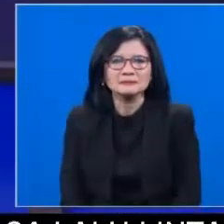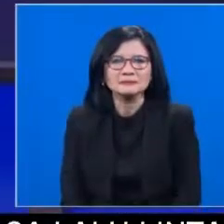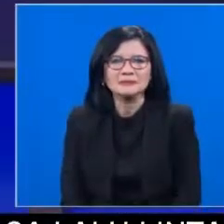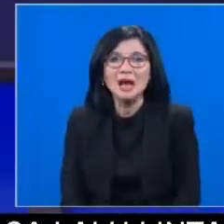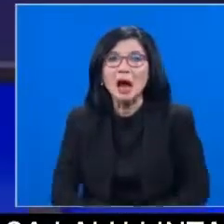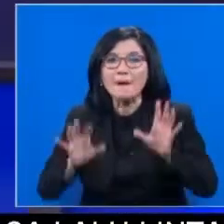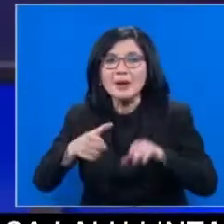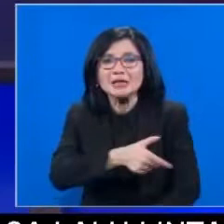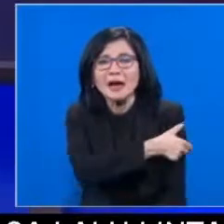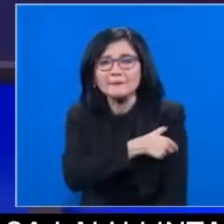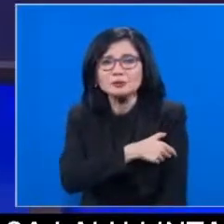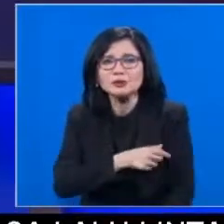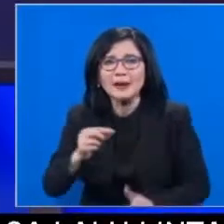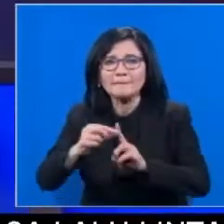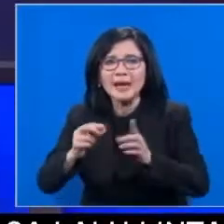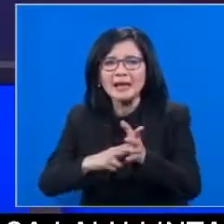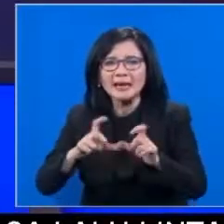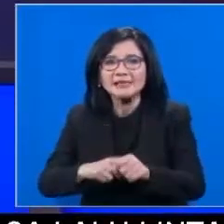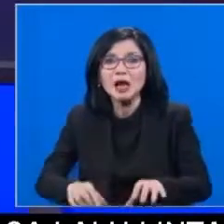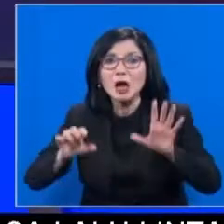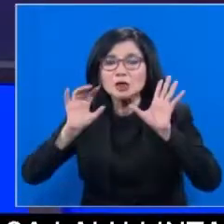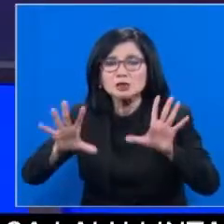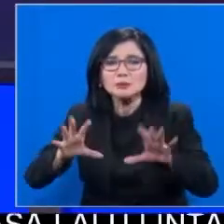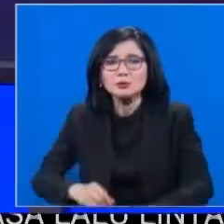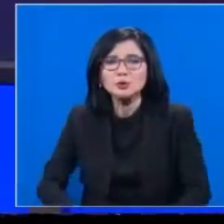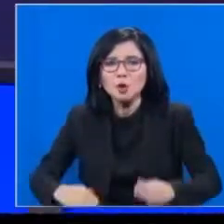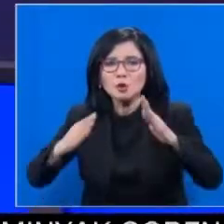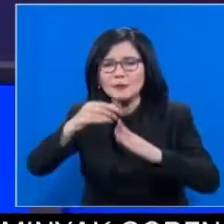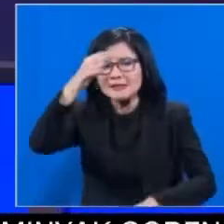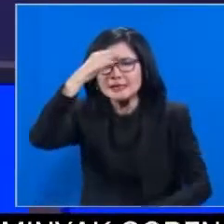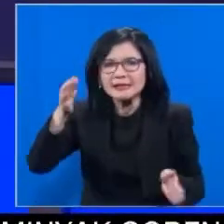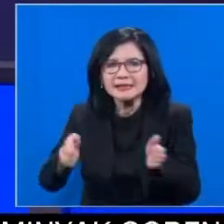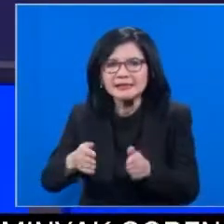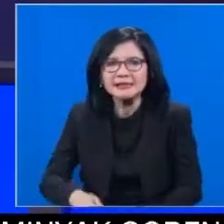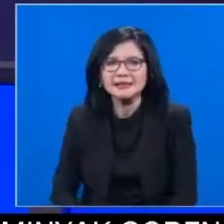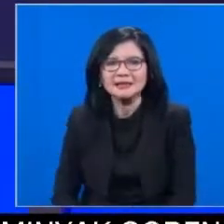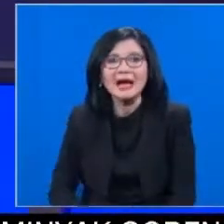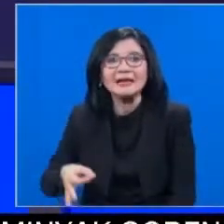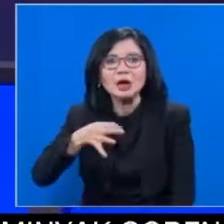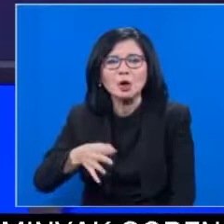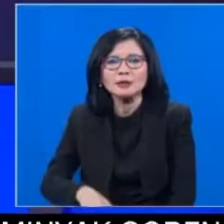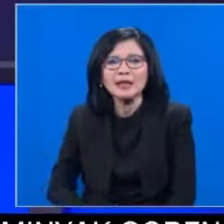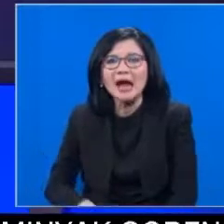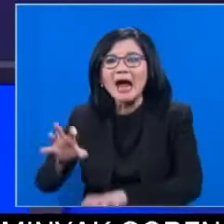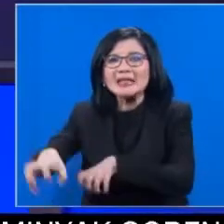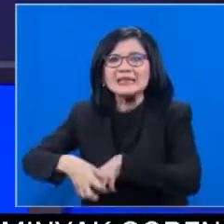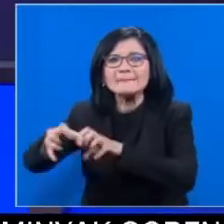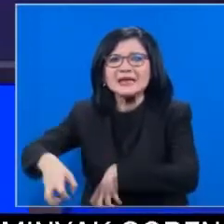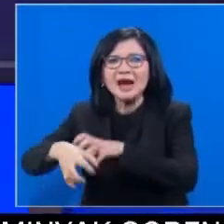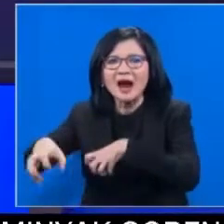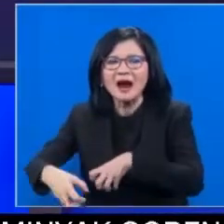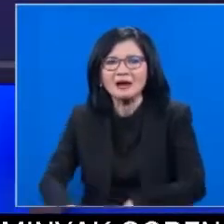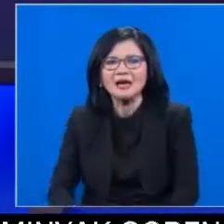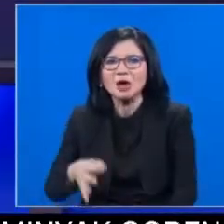Ratusan petugas medis PNS dari 10 puskesmas yang lokasi dinasnya di dalam kota Timika melakukan unjuk rasa pada Selasa